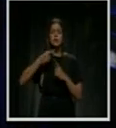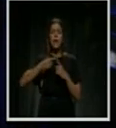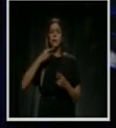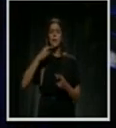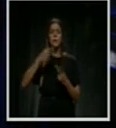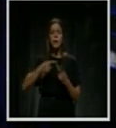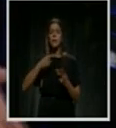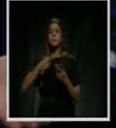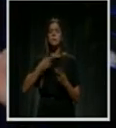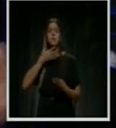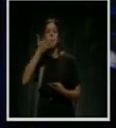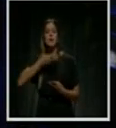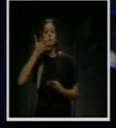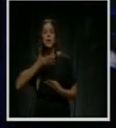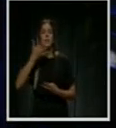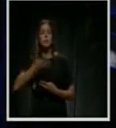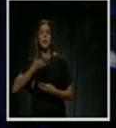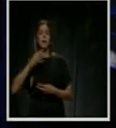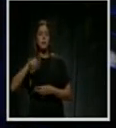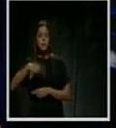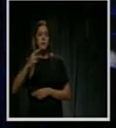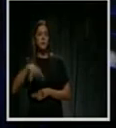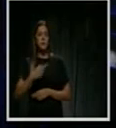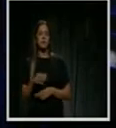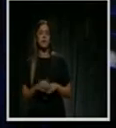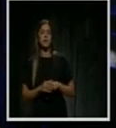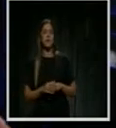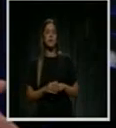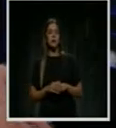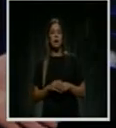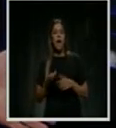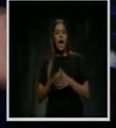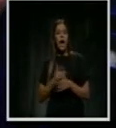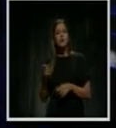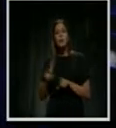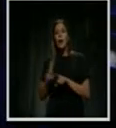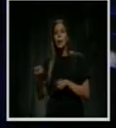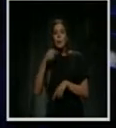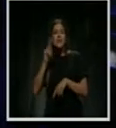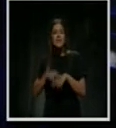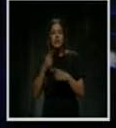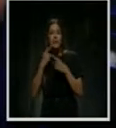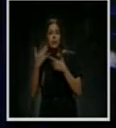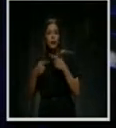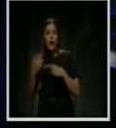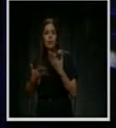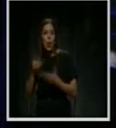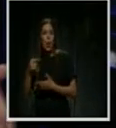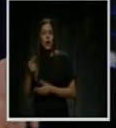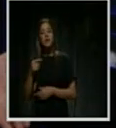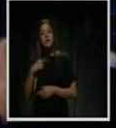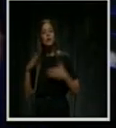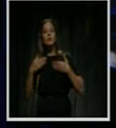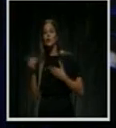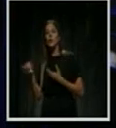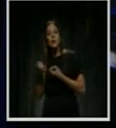darbiet illum li bħal donnu xi ħadd qed jipprova jagħmlu xi sarima ma' ħalqu milli jitkellem fuq il-PBS. Jiena sinċerament ngħid li iktar ma jitkellem iktar